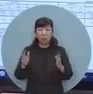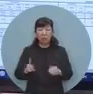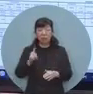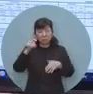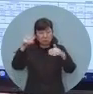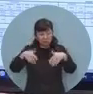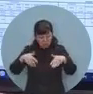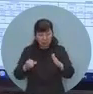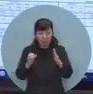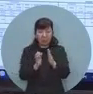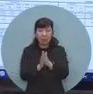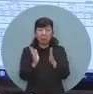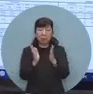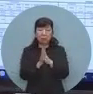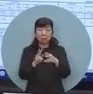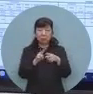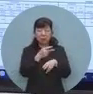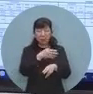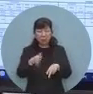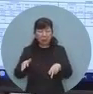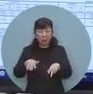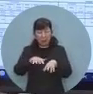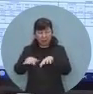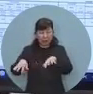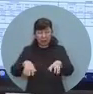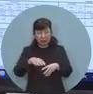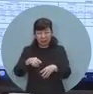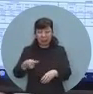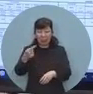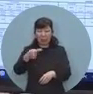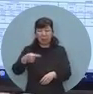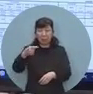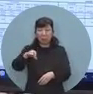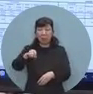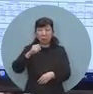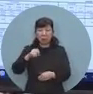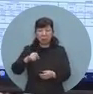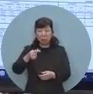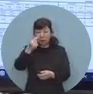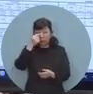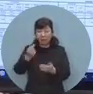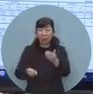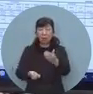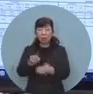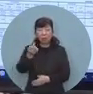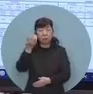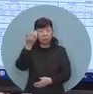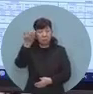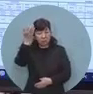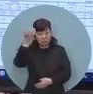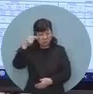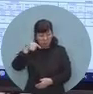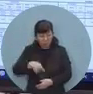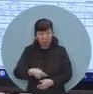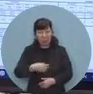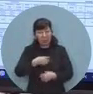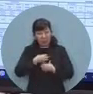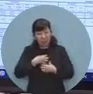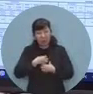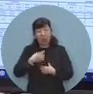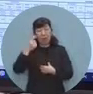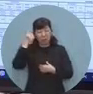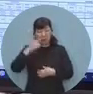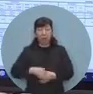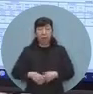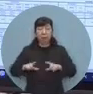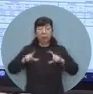ね1000億円の被害が起きると想定してること自体大丈夫かなと思うんですけどもその根拠としてですねえ東京都はですね反乱ズと